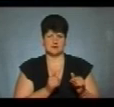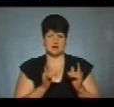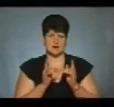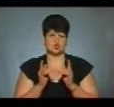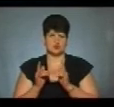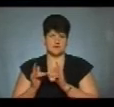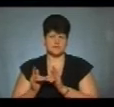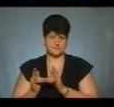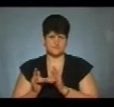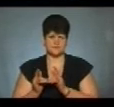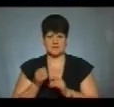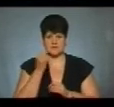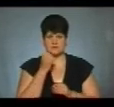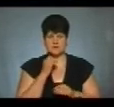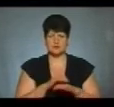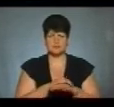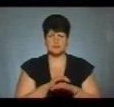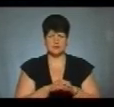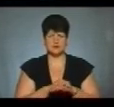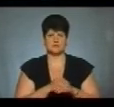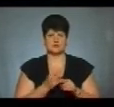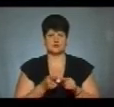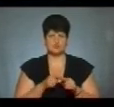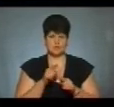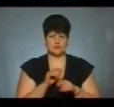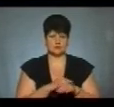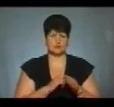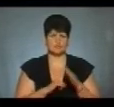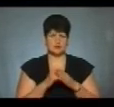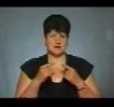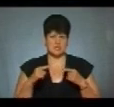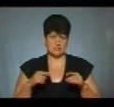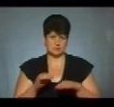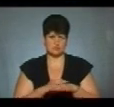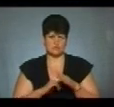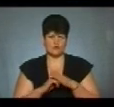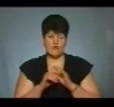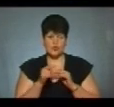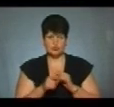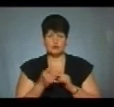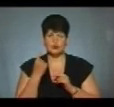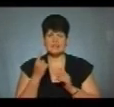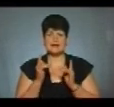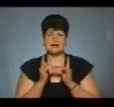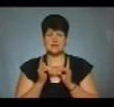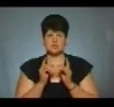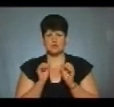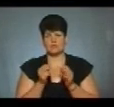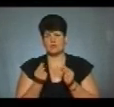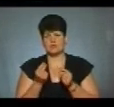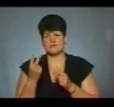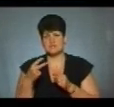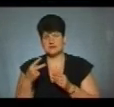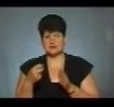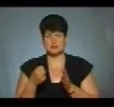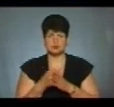функціональними ліжками, завдяки цьому благодійному фонду та іншим благодійним фондам. Разом з тим, одне функціональне ліжко може вартувати від 20